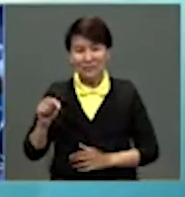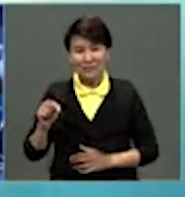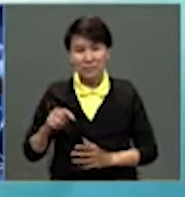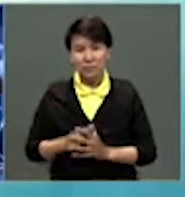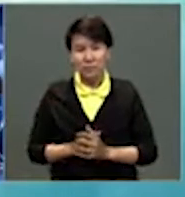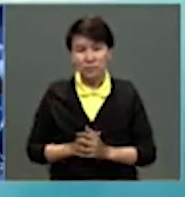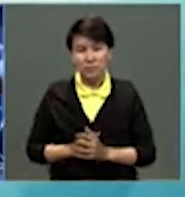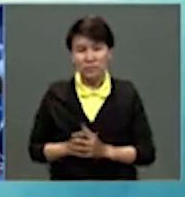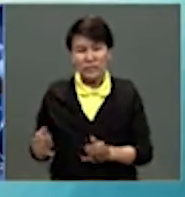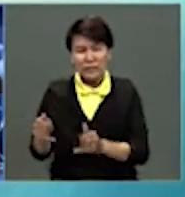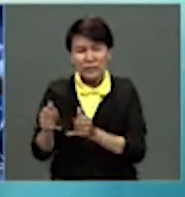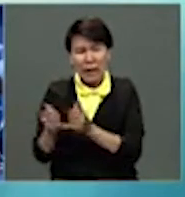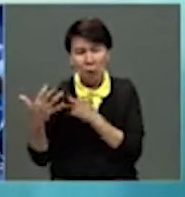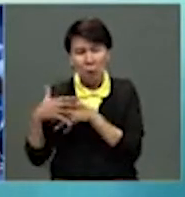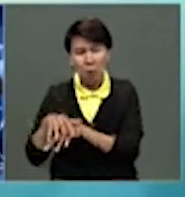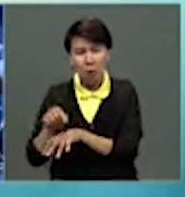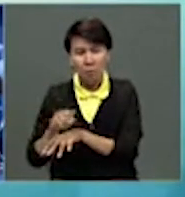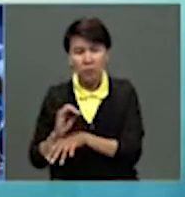แล้วก็เรื่องของเอามือไปแตะหน้าแต่จมูกอันนี้ลงมาเลยครับเหลืออยู่0.73